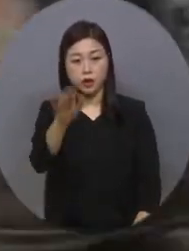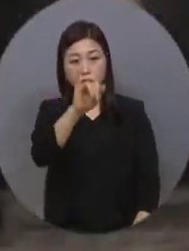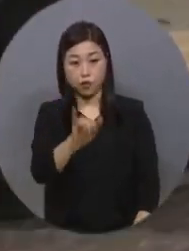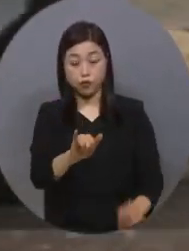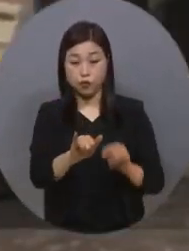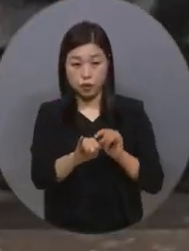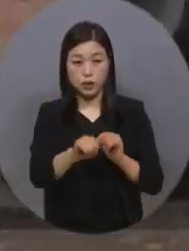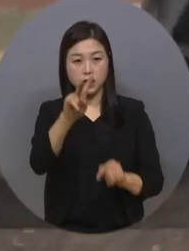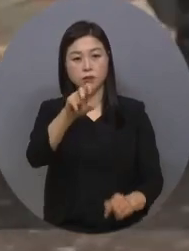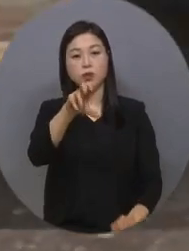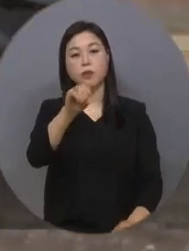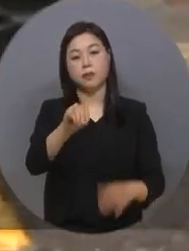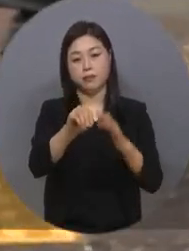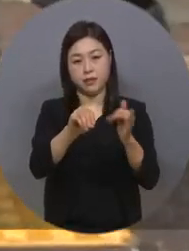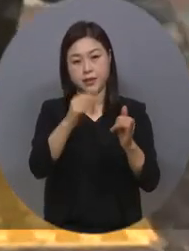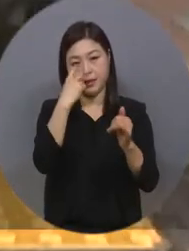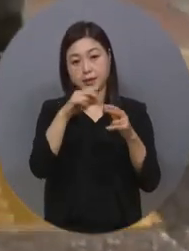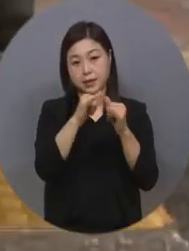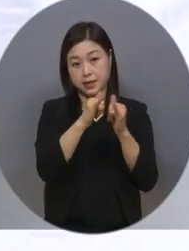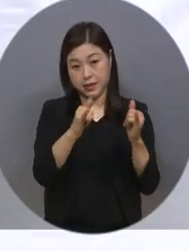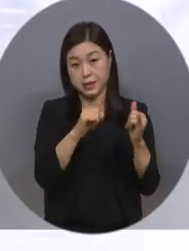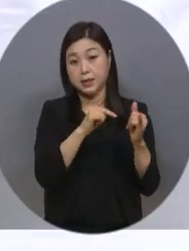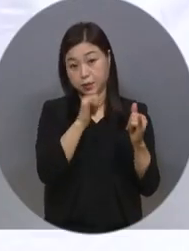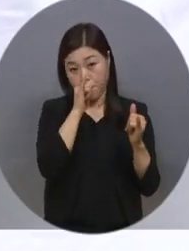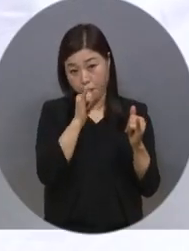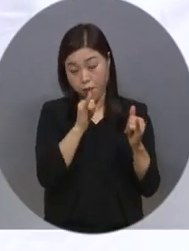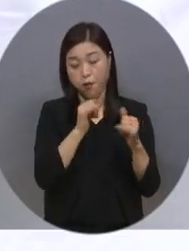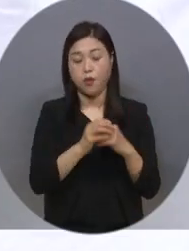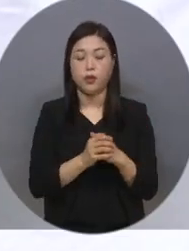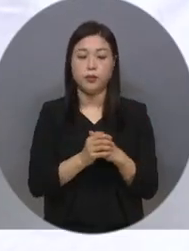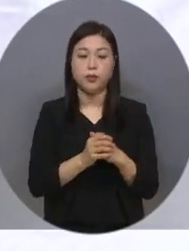명의 시각장애인이 있고 또